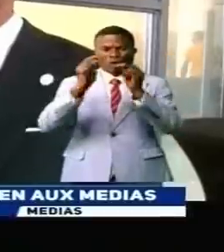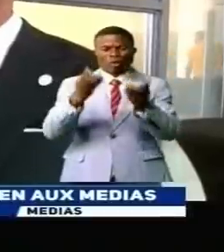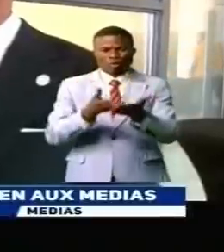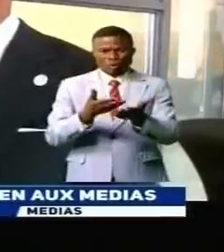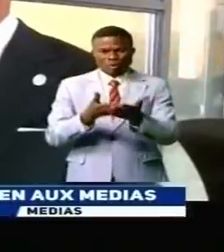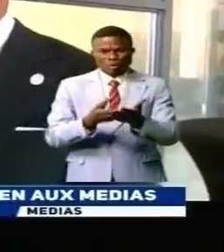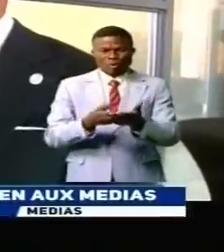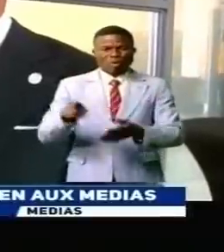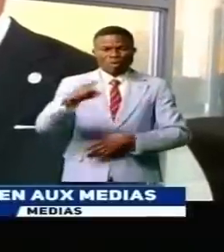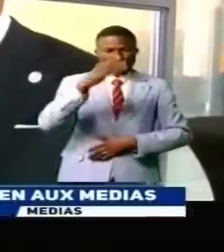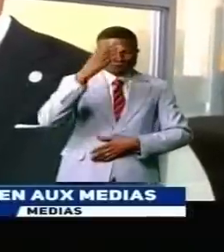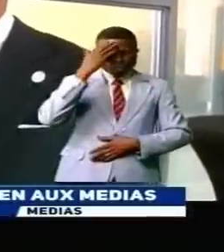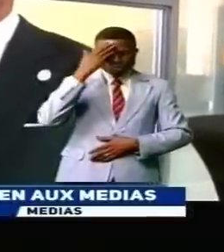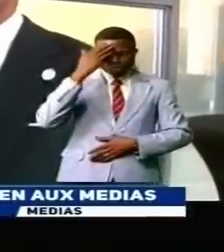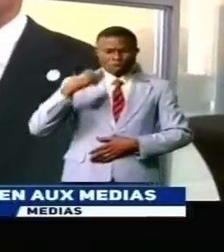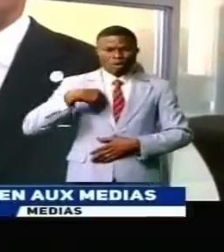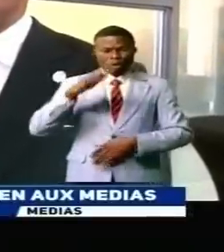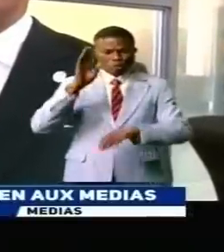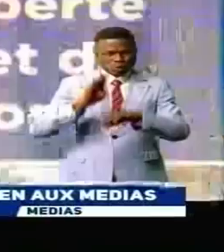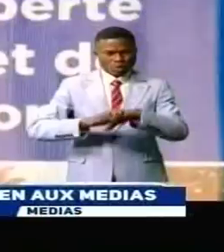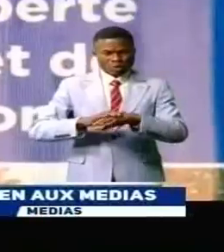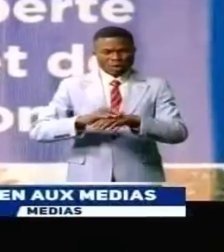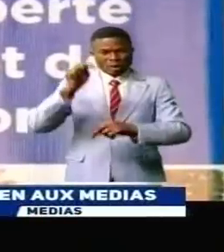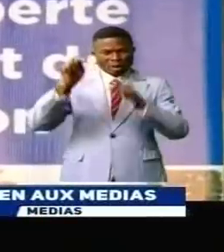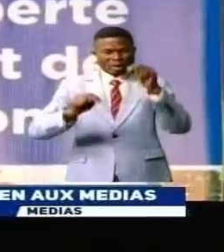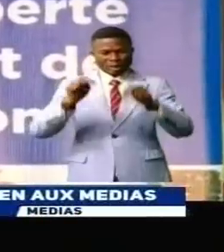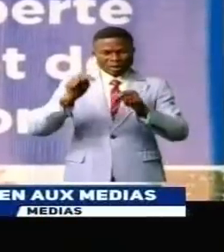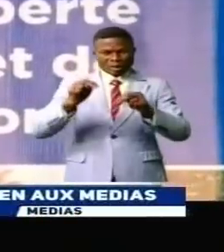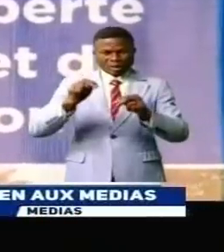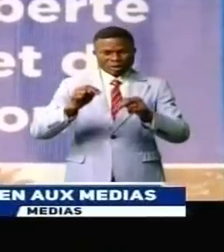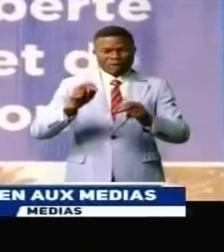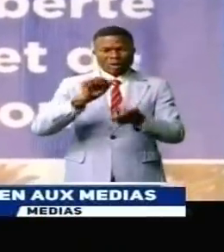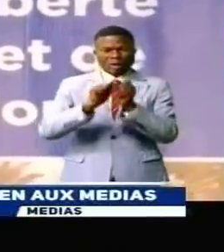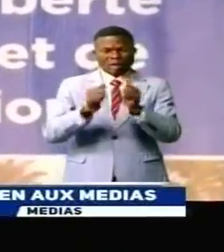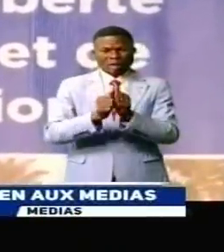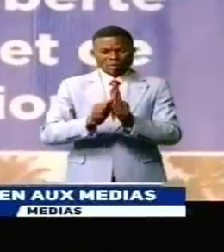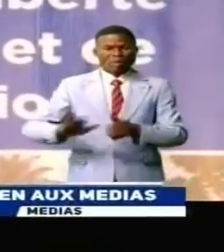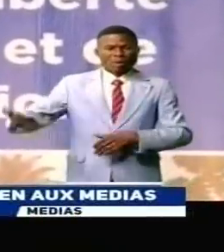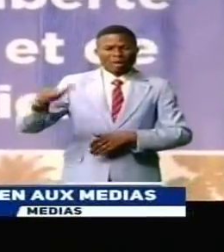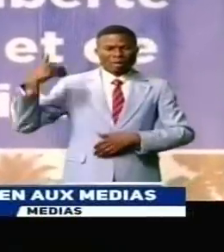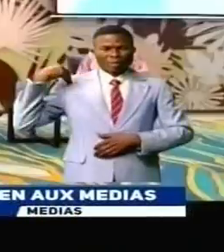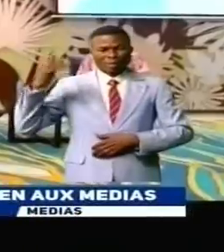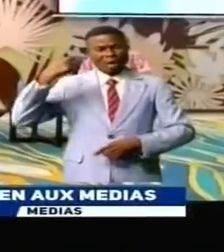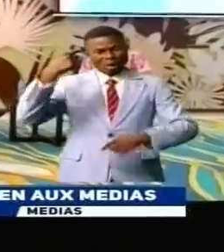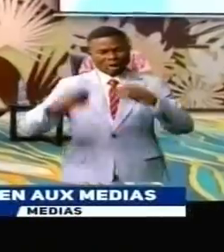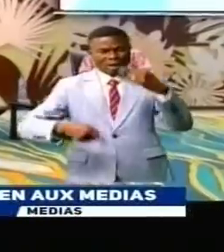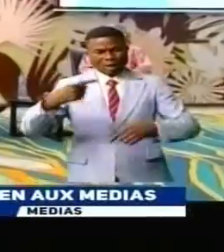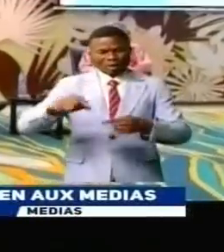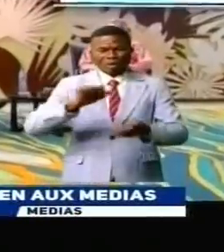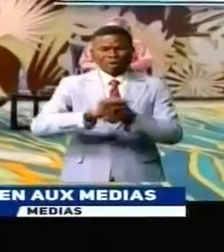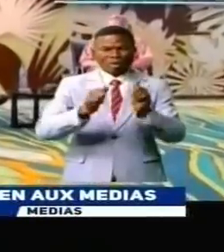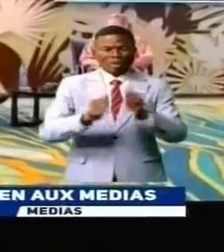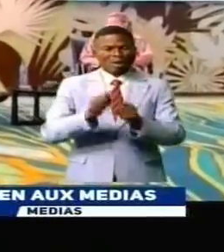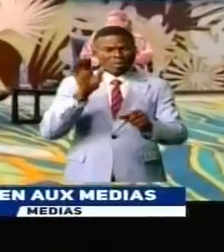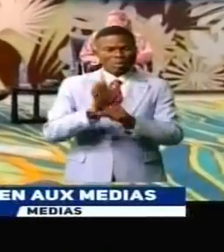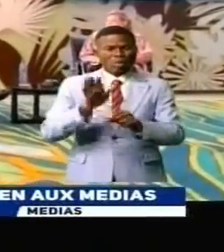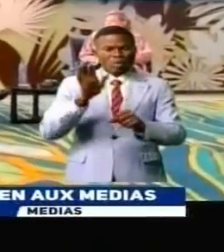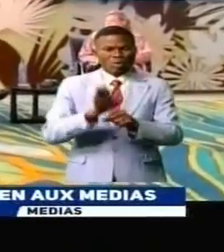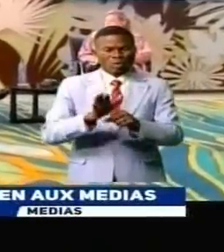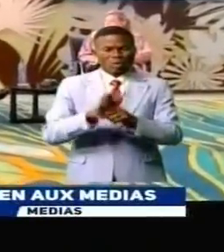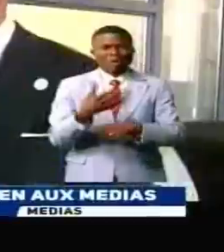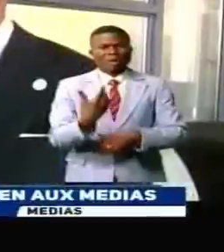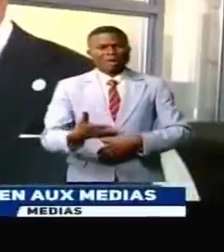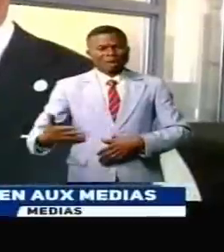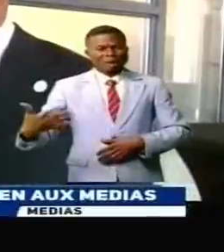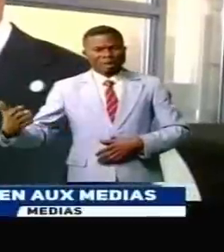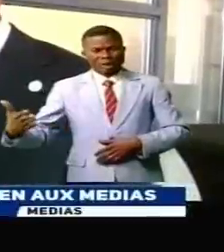Vous savez que nous avons déjà entamé au niveau du gouvernement à la suite des États généraux les débats sur les différents éléments